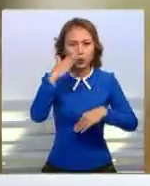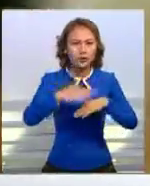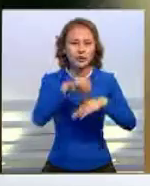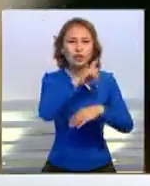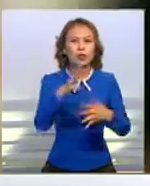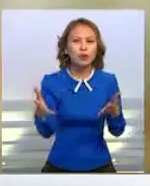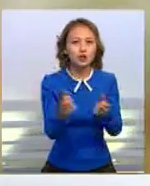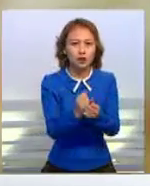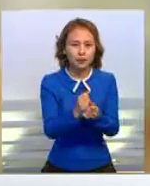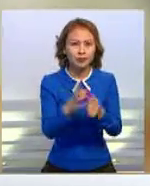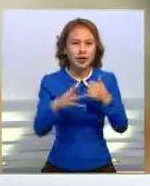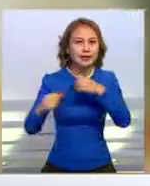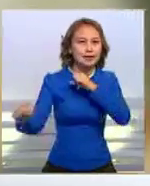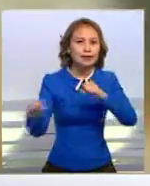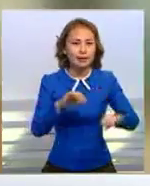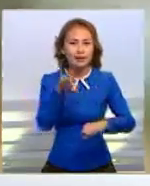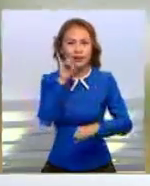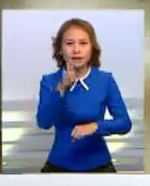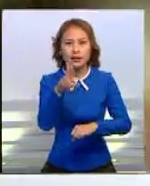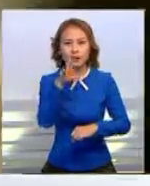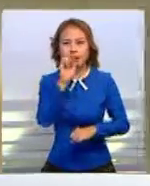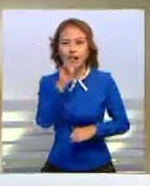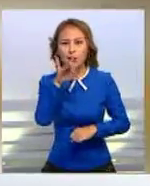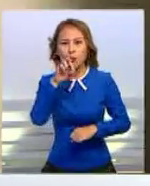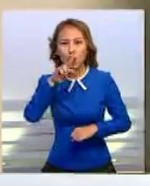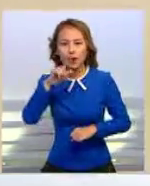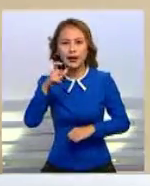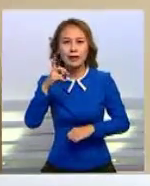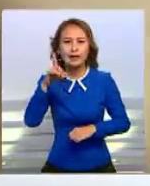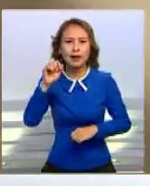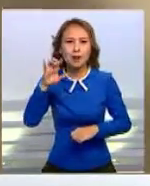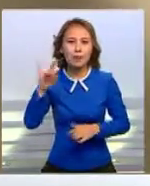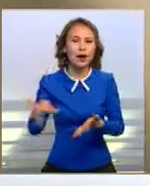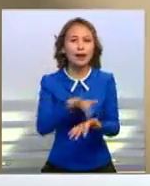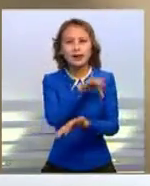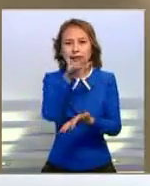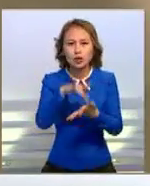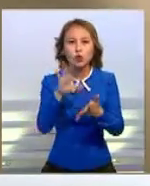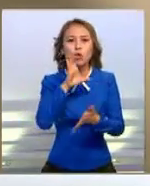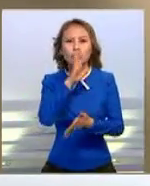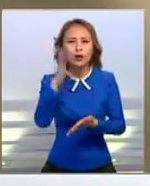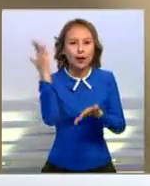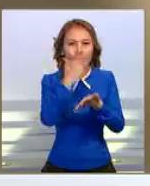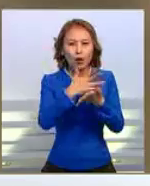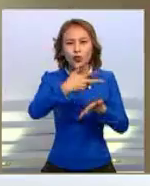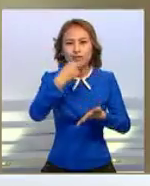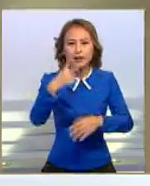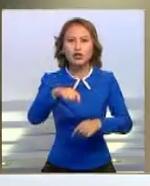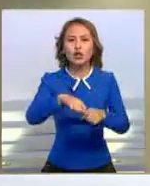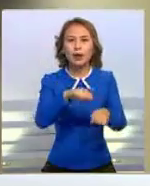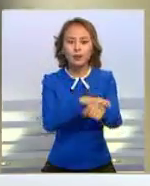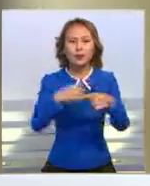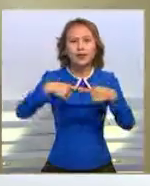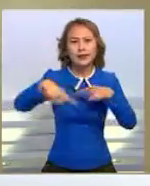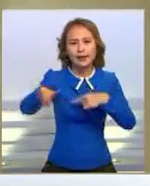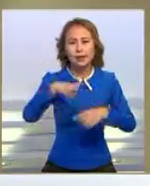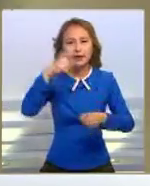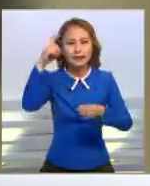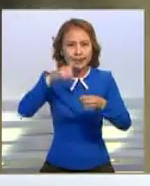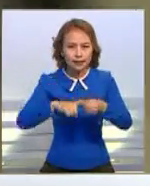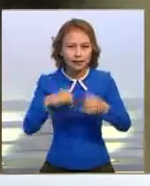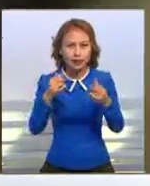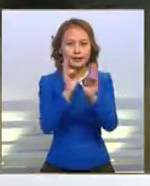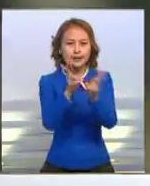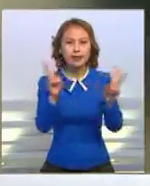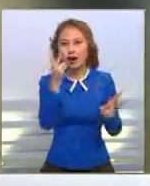100-ге жуық кісі жапа шеккен. Зілзала ошағы Иранның Сарпол-Эзахаб қаласынан солтүстікке қарай 32 шақырымда жерде тіркелген.